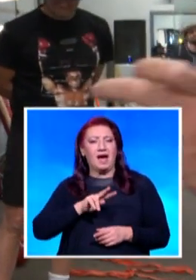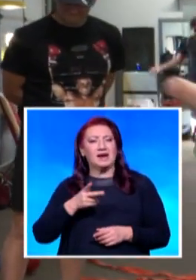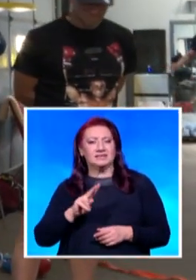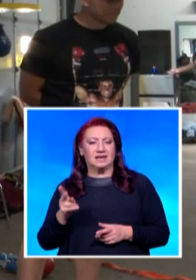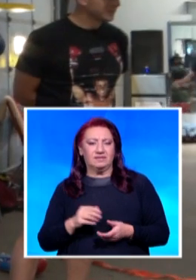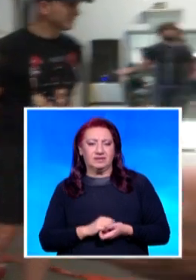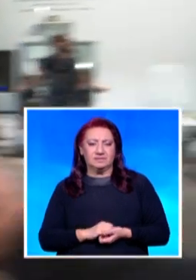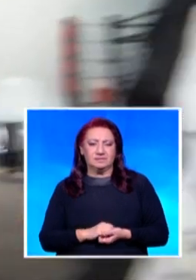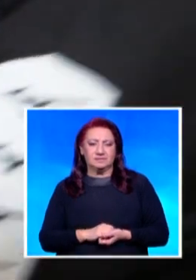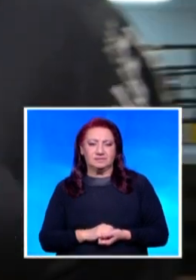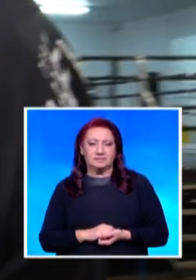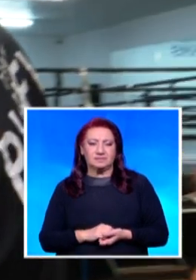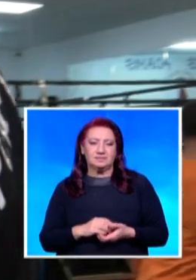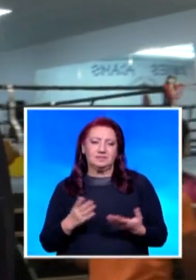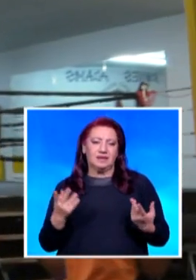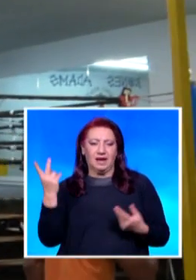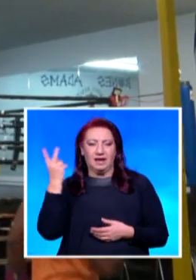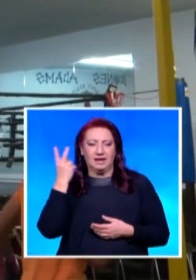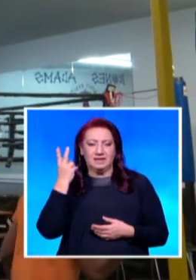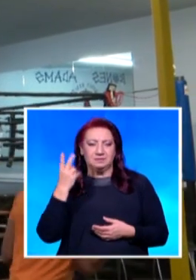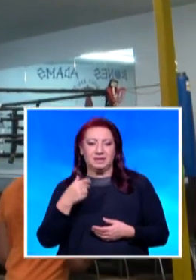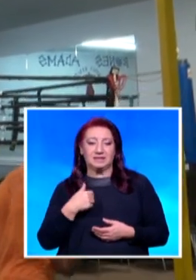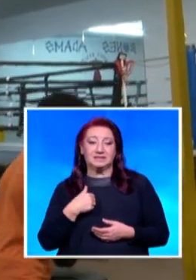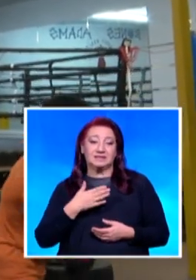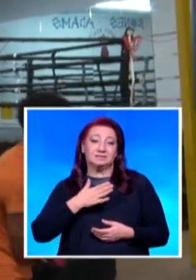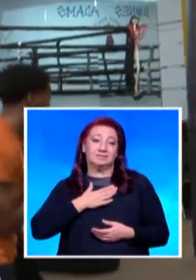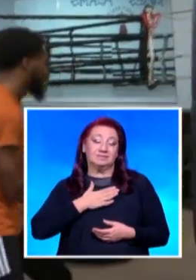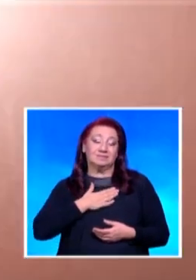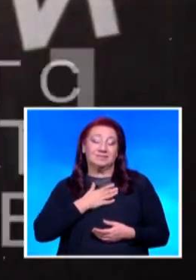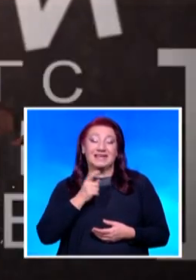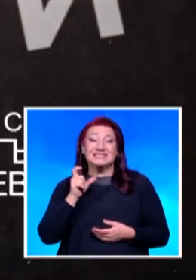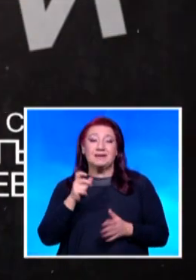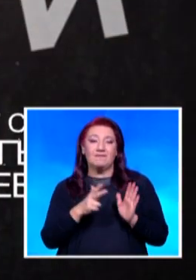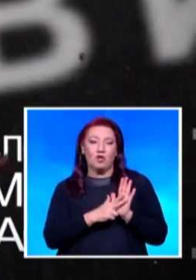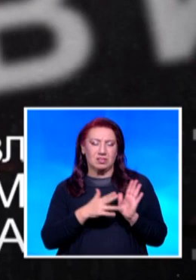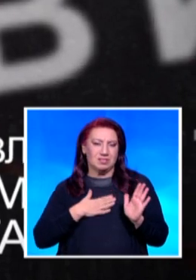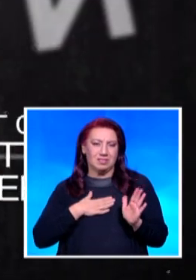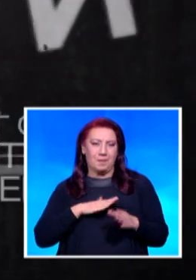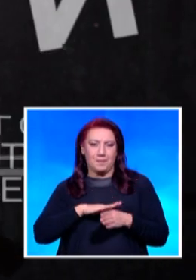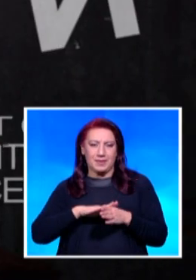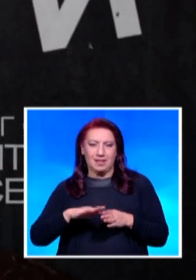основание мача. И естествено с символите, които са ни в кръвта.